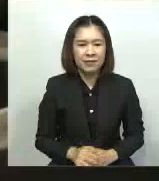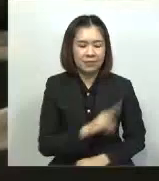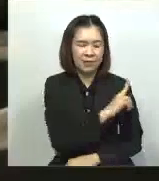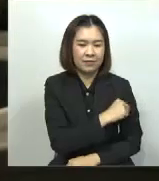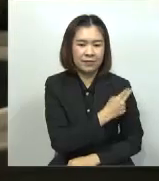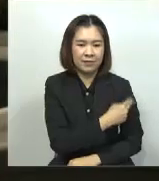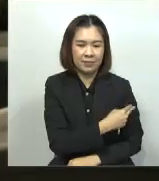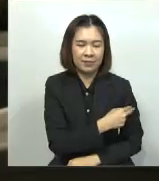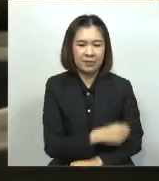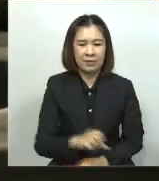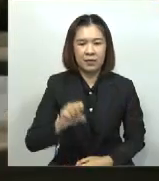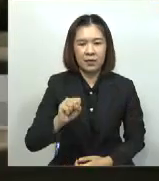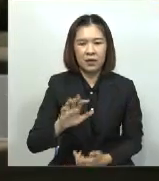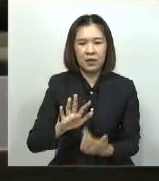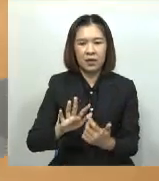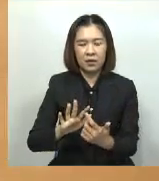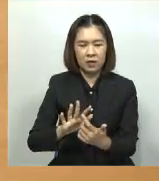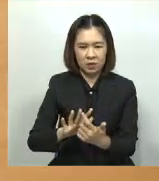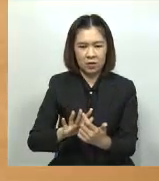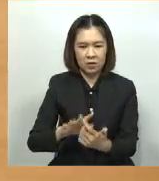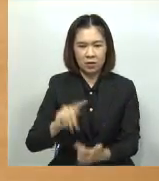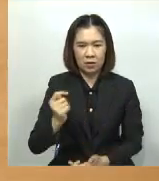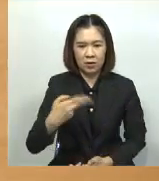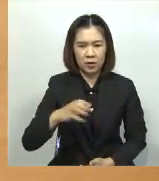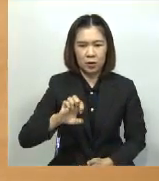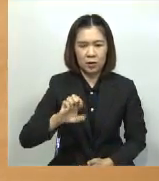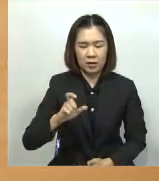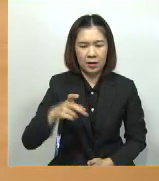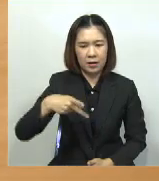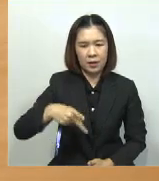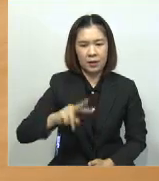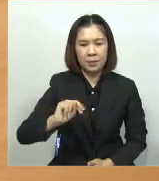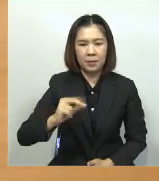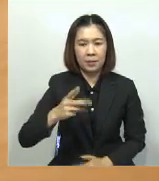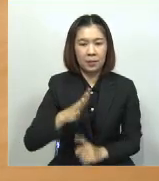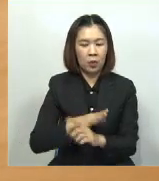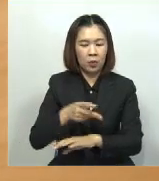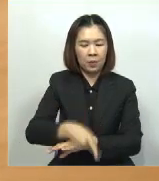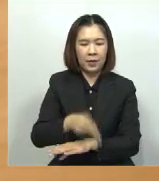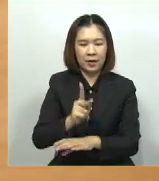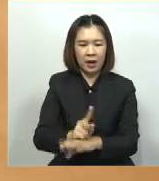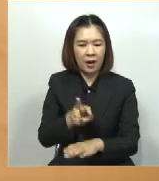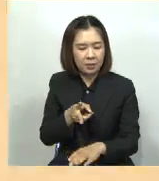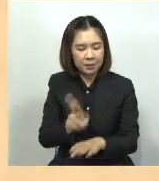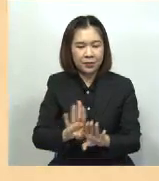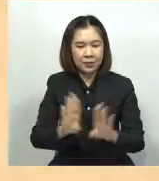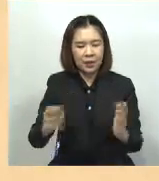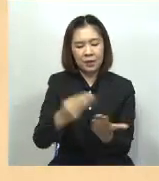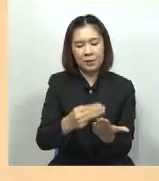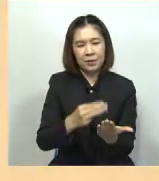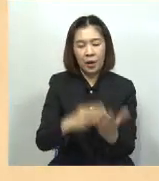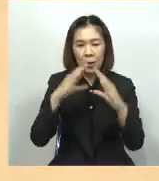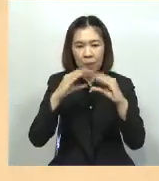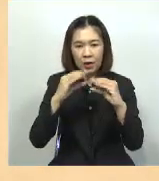นายแพทย์สุทธิพงศ์วัชรสินธุผู้อำนวยการโรงพยาบาลจุฬาลงกรณ์เป็นประธานเปิดงานประชุมวิชาการวั